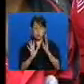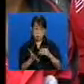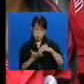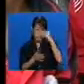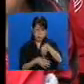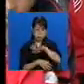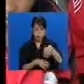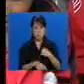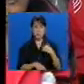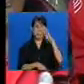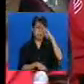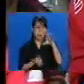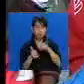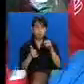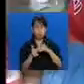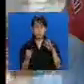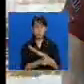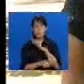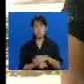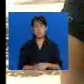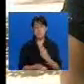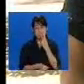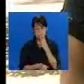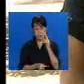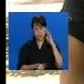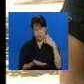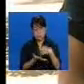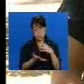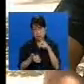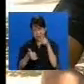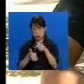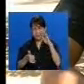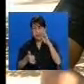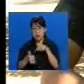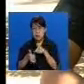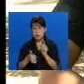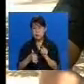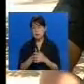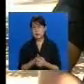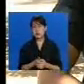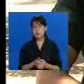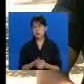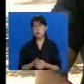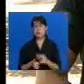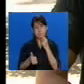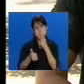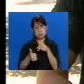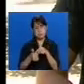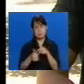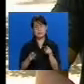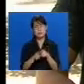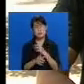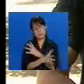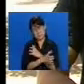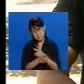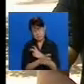นี้กันทั่วหน้า ผู้ป่วยที่เราไปเจอส่วนมากก็ที่ไปตามบ้านก็เป็นก็จะมีอาการที่เก็บเมื่อยมากไม่สาม